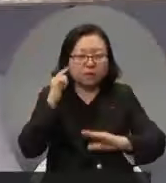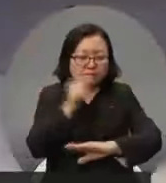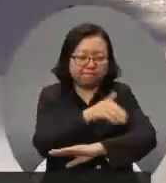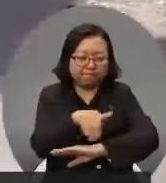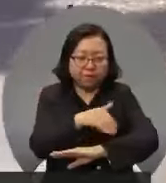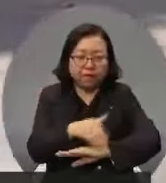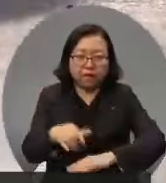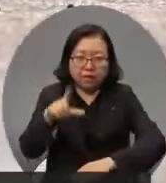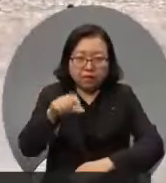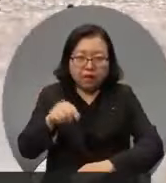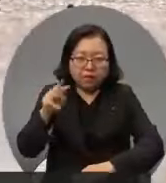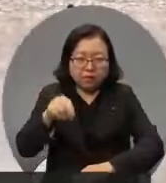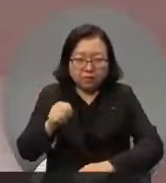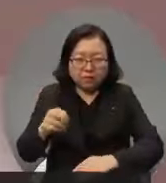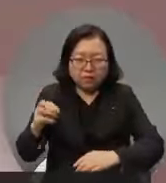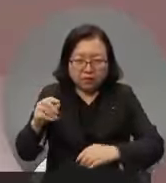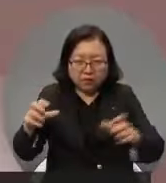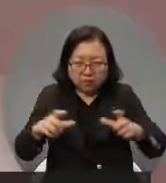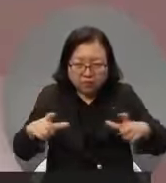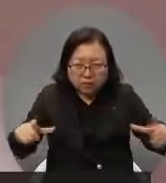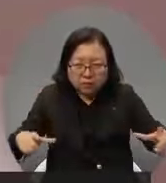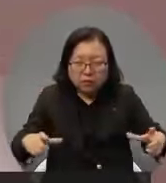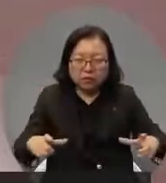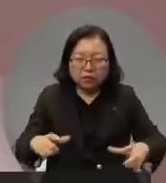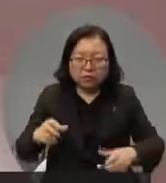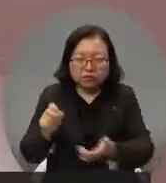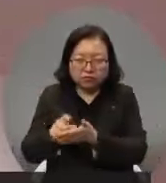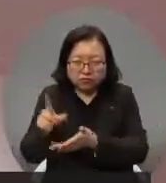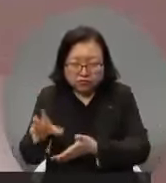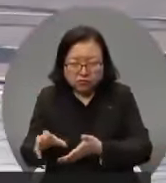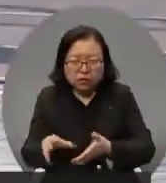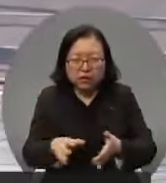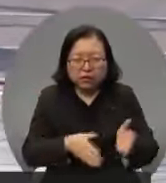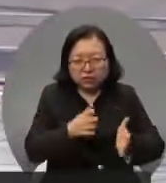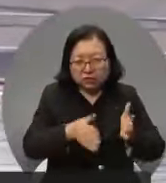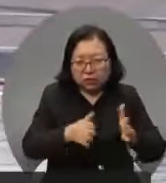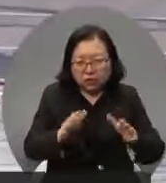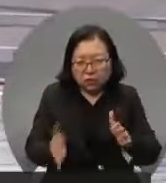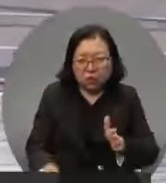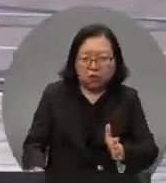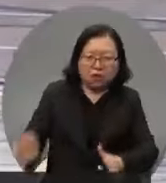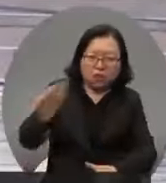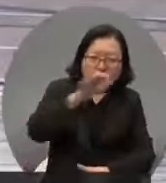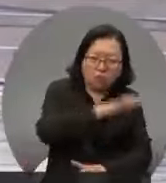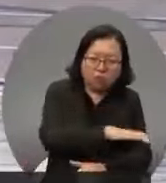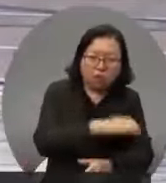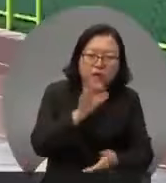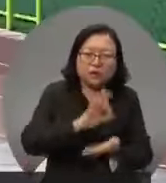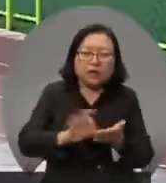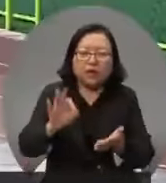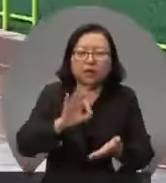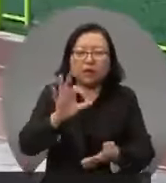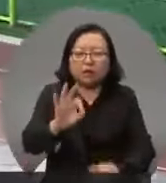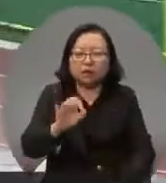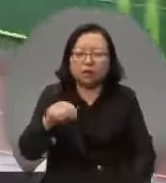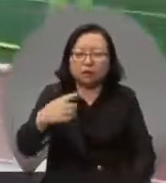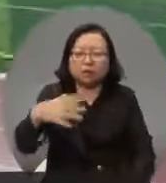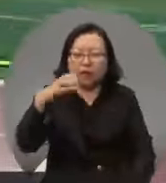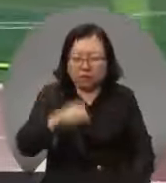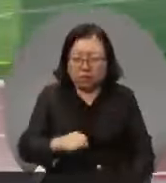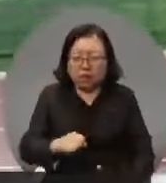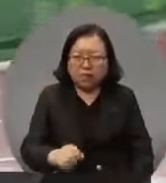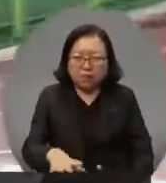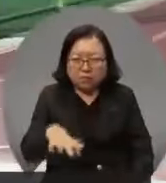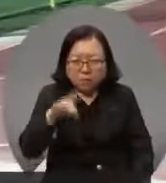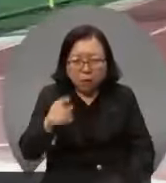13,000제곱미터에 이르는 축구장과 육상 트랙 등을 통째로 덮는 데 필요한 예산은 무려 100억 원. 당장 설치비의 절반은 국비 공모